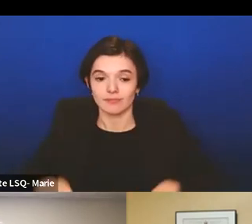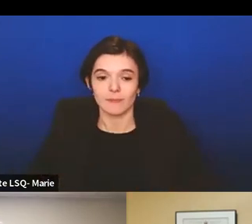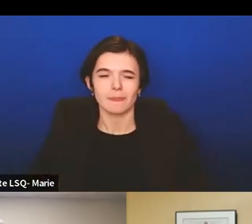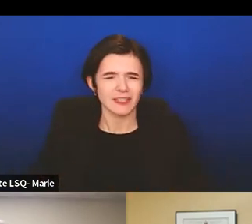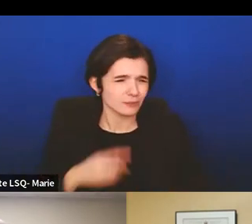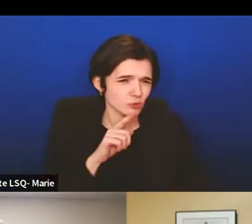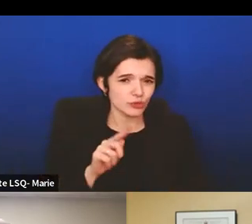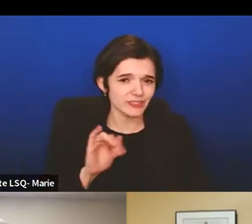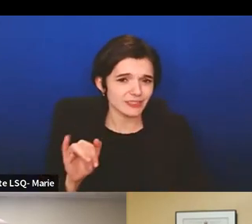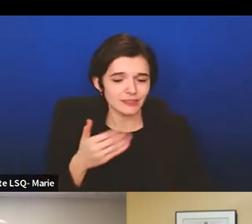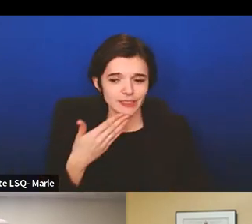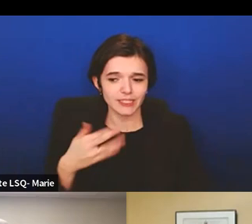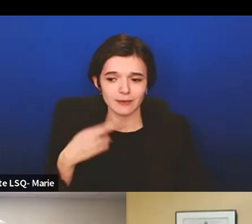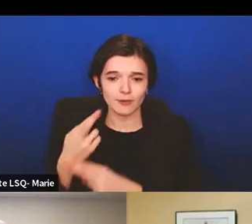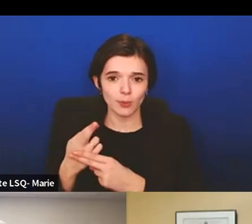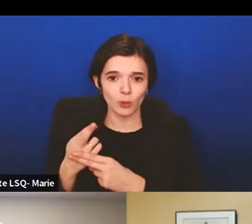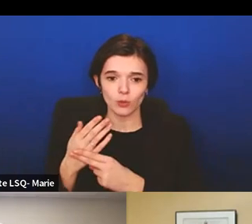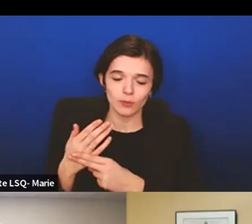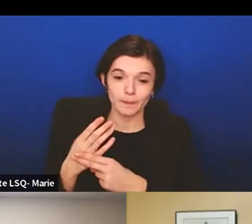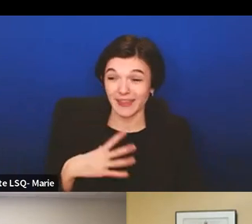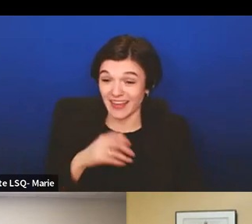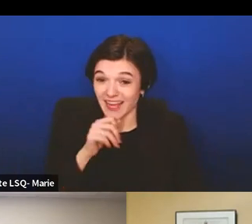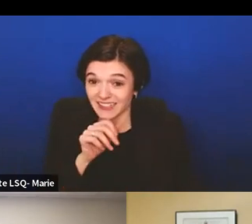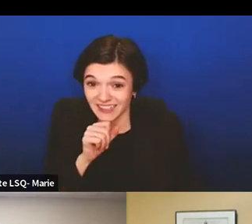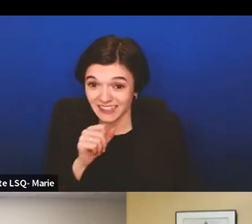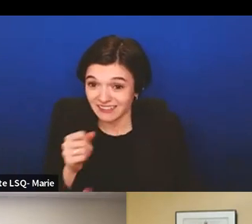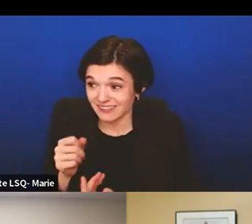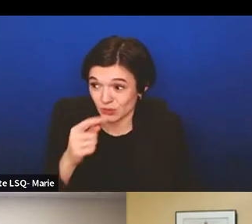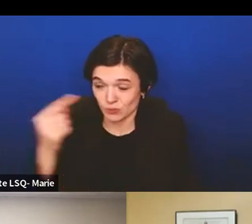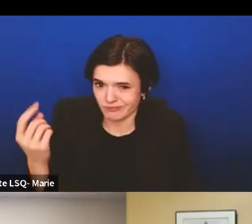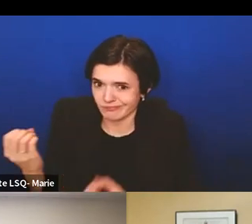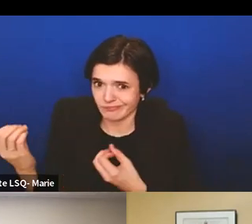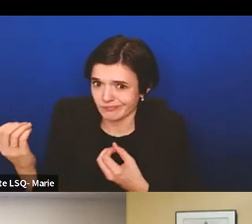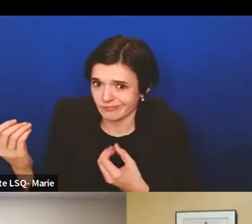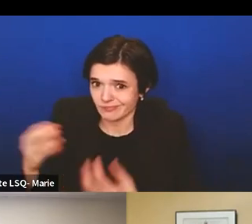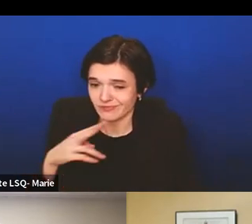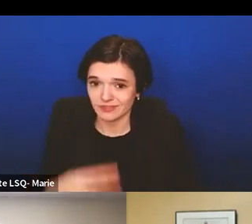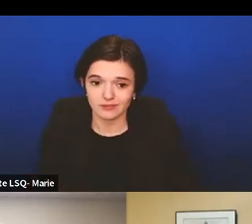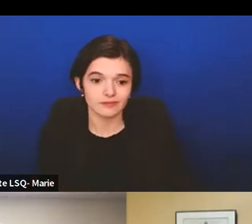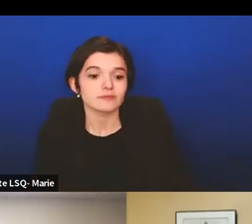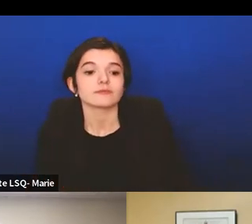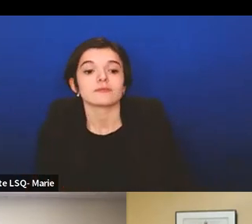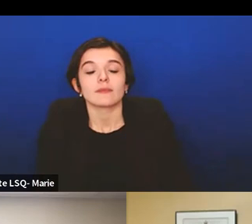il n'y avait pas beaucoup d'aînés. Il n'y avait pas d'aînés noirs d'ailleurs. Non, c'était une réponse excellente qui